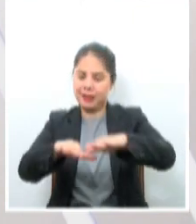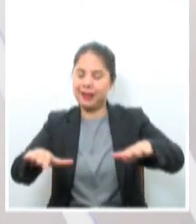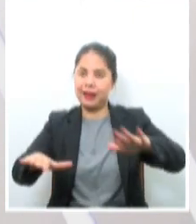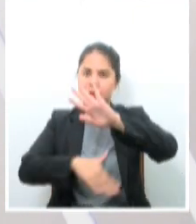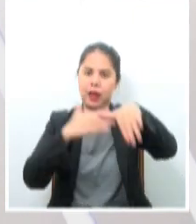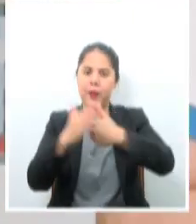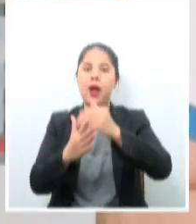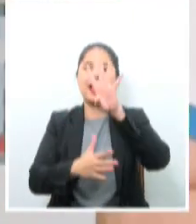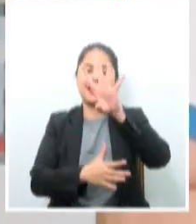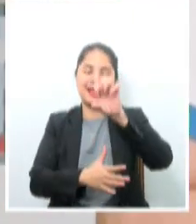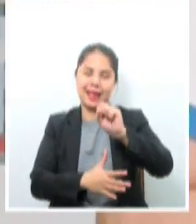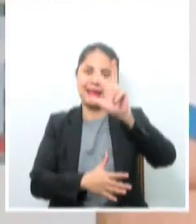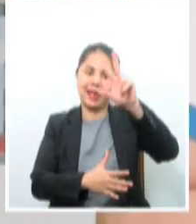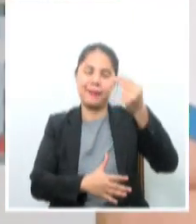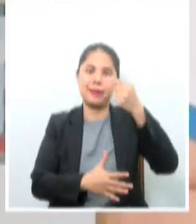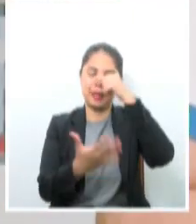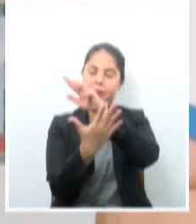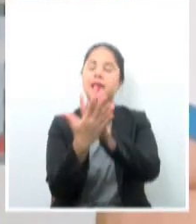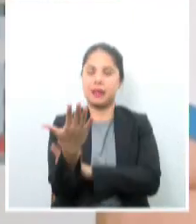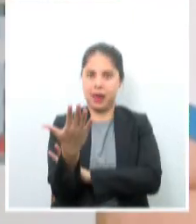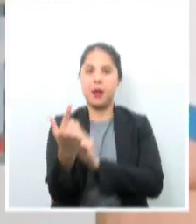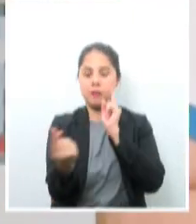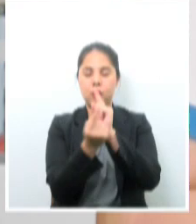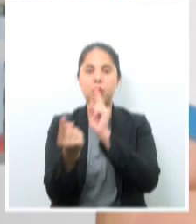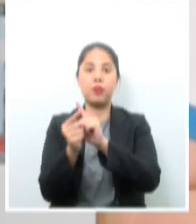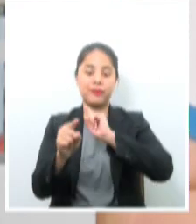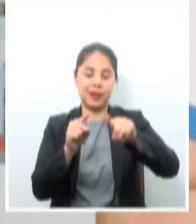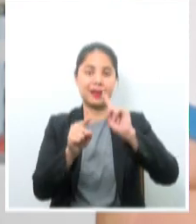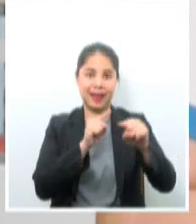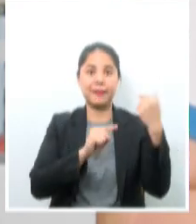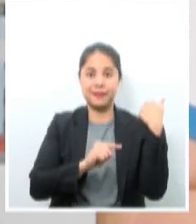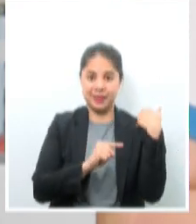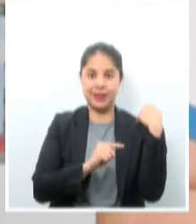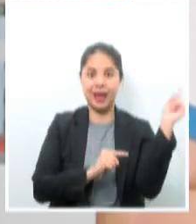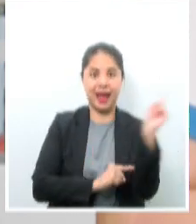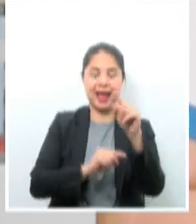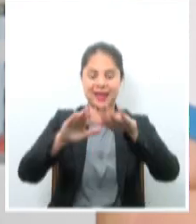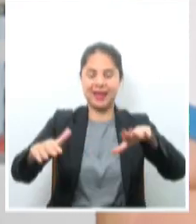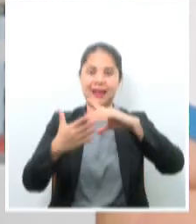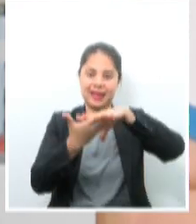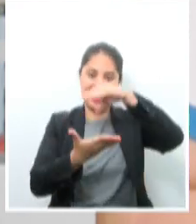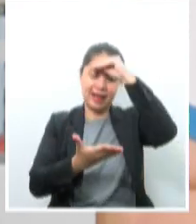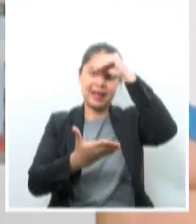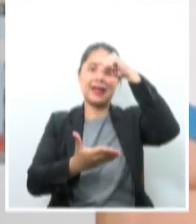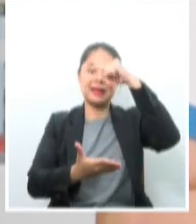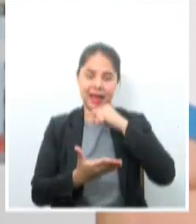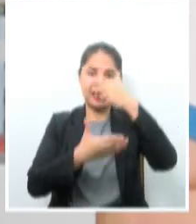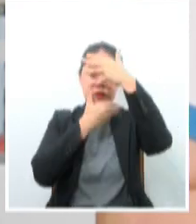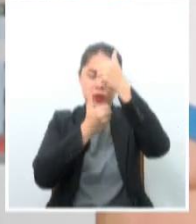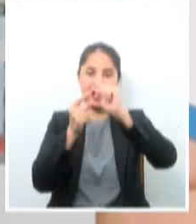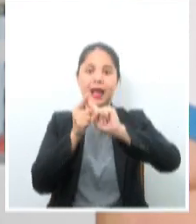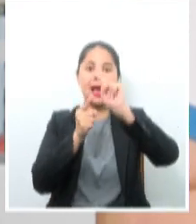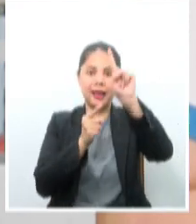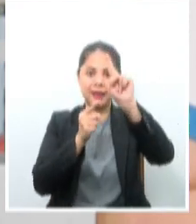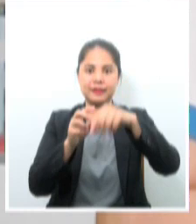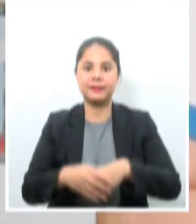แล้วกว่า 430,000 คนทั่วประเทศนะคะแล้วเราก็พบว่าค่ะนักเรียนไทยค่ะอาชีพที่น้องๆสนใจเป็นอันดับ